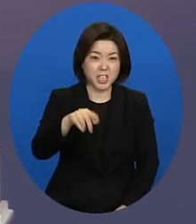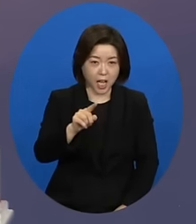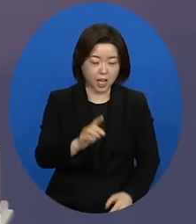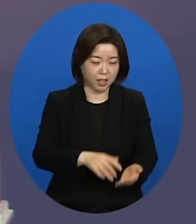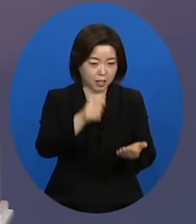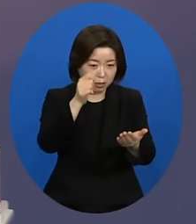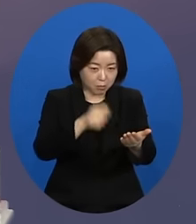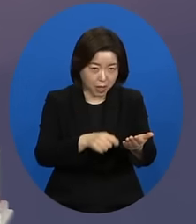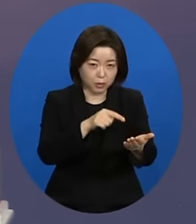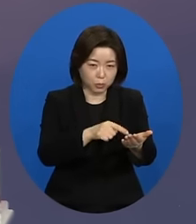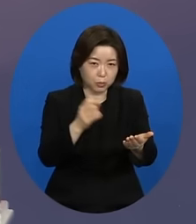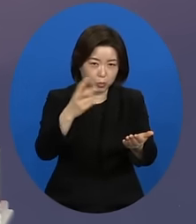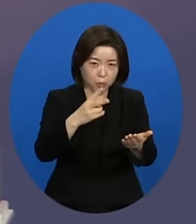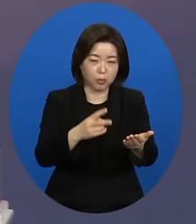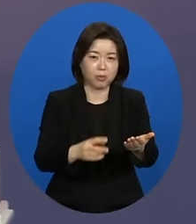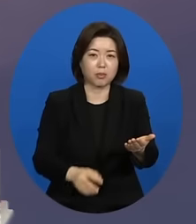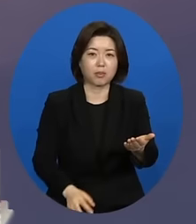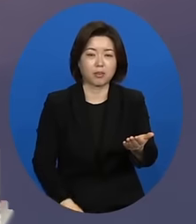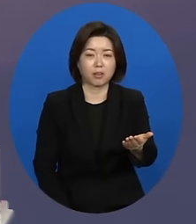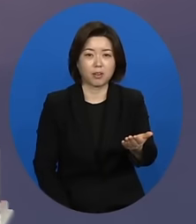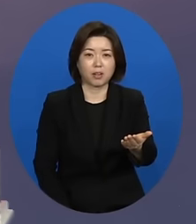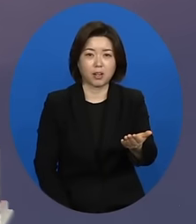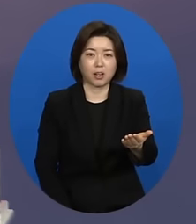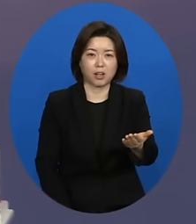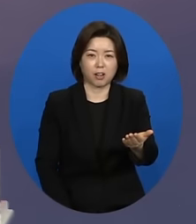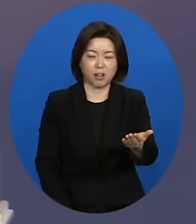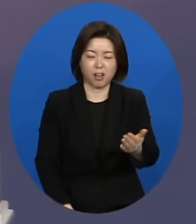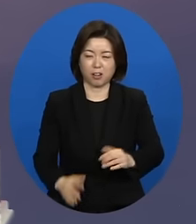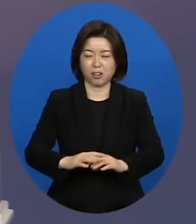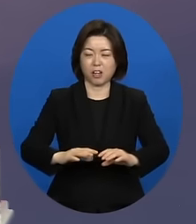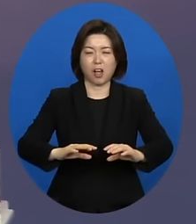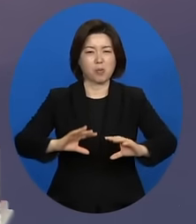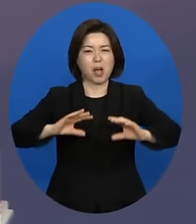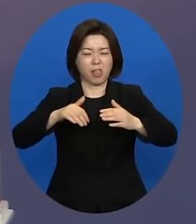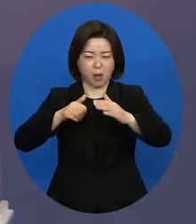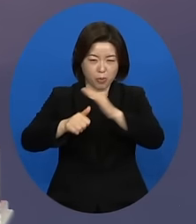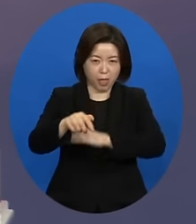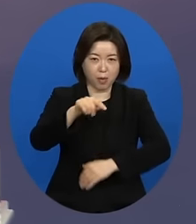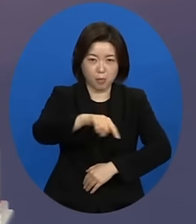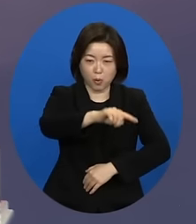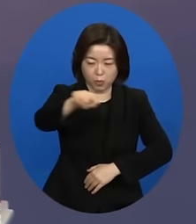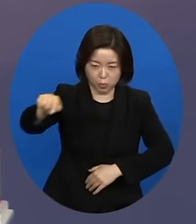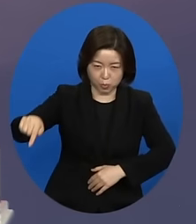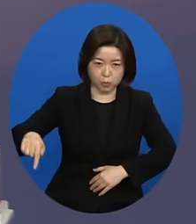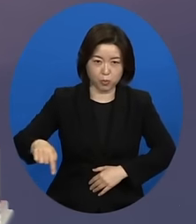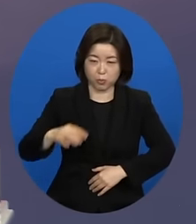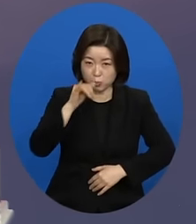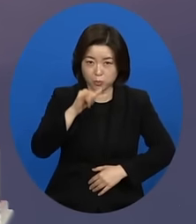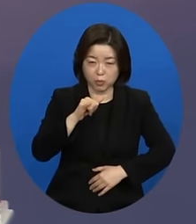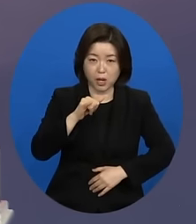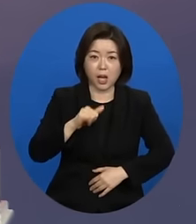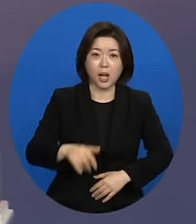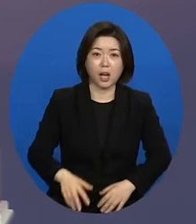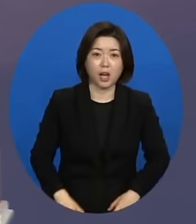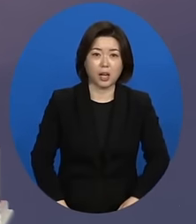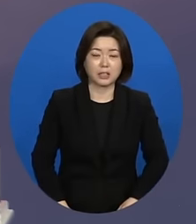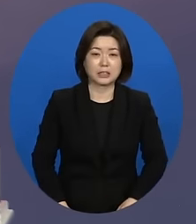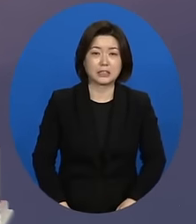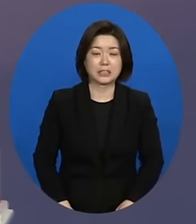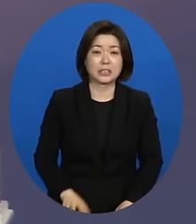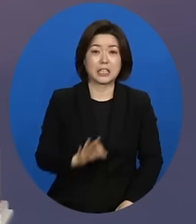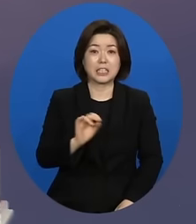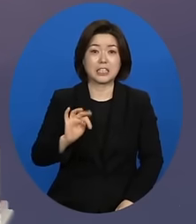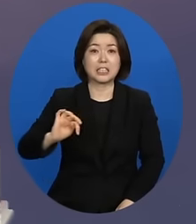갔더니 청령사가 이만한 비자. 그 왜 이만한지 아세요? 이민 비자는